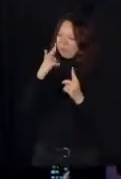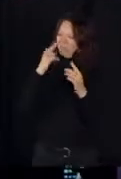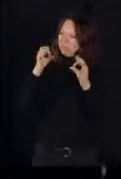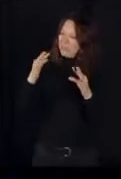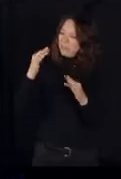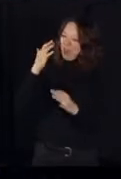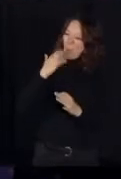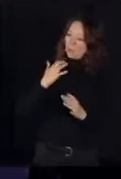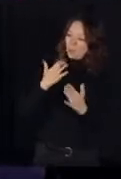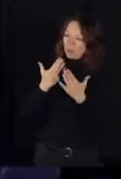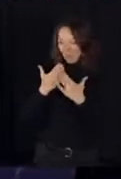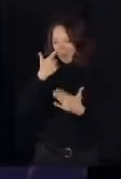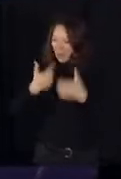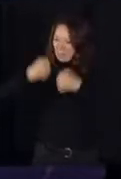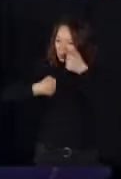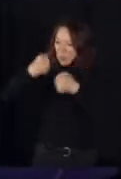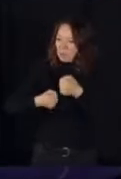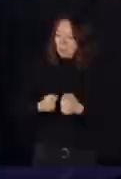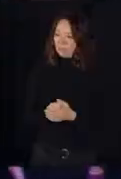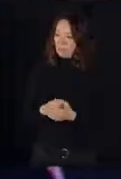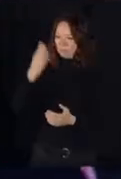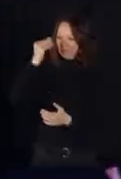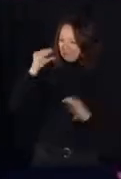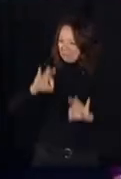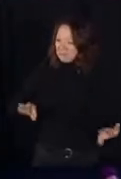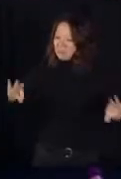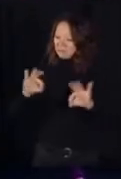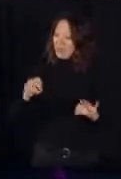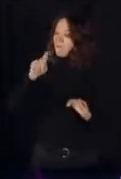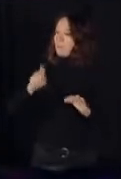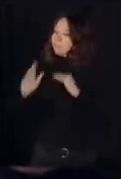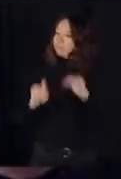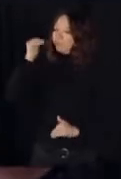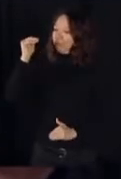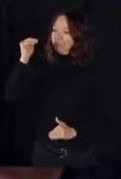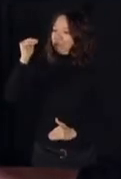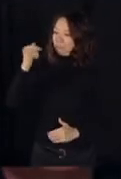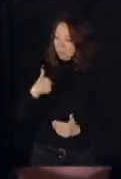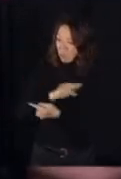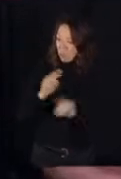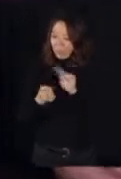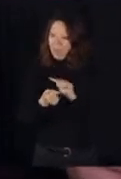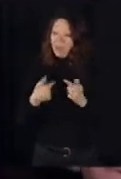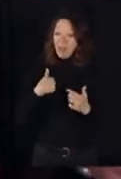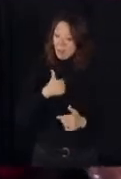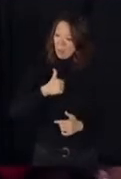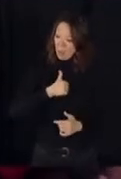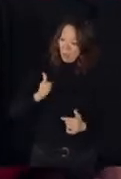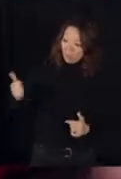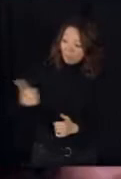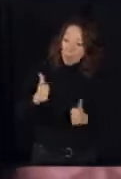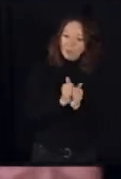encore capricieuse et immature. Nous devons passer à l'âge adulte, individuellement et ensemble.